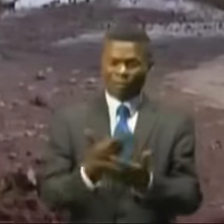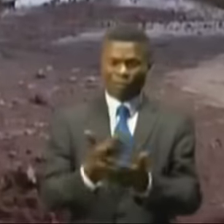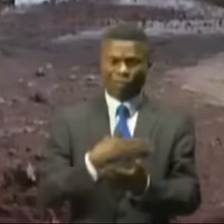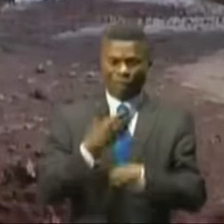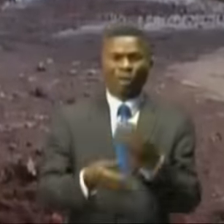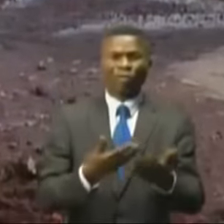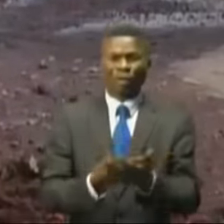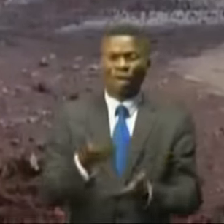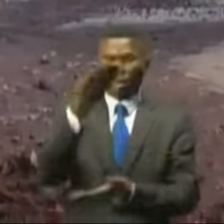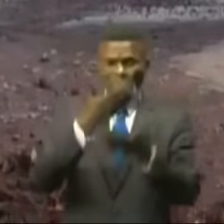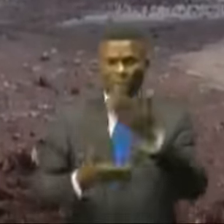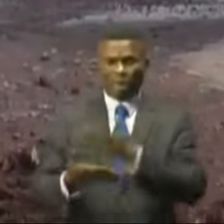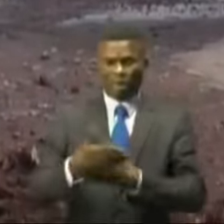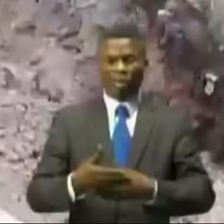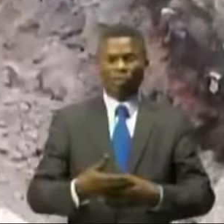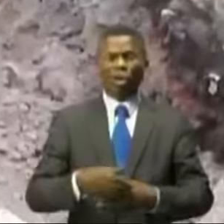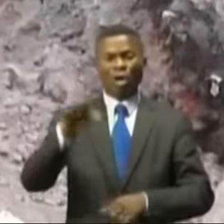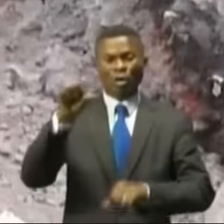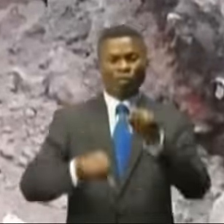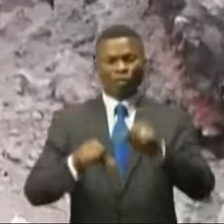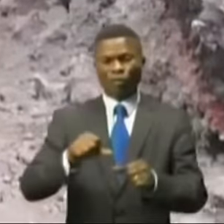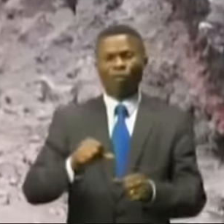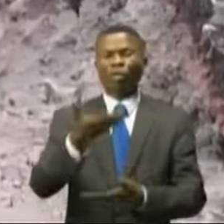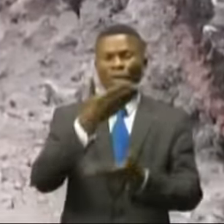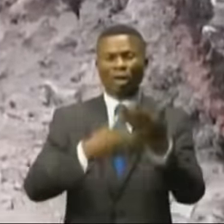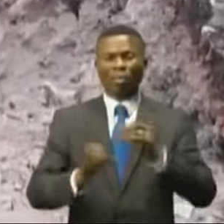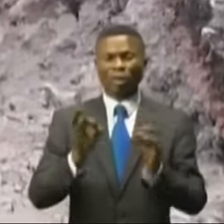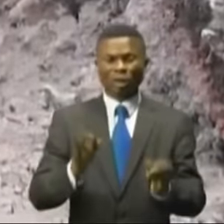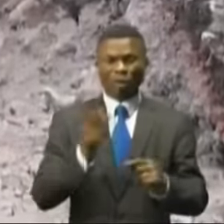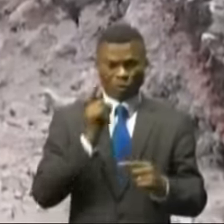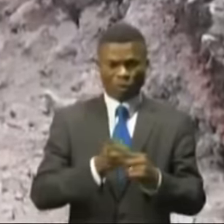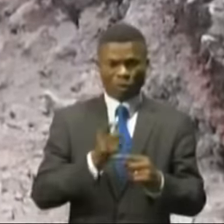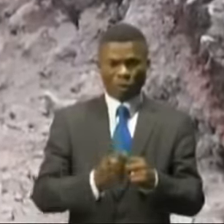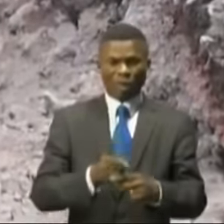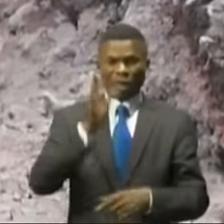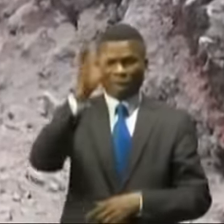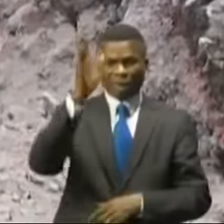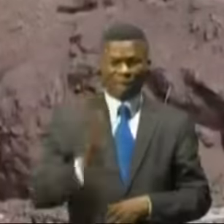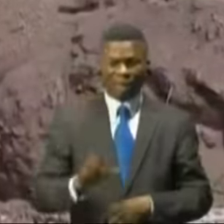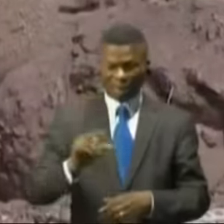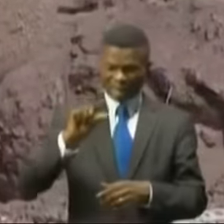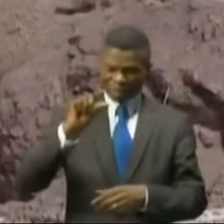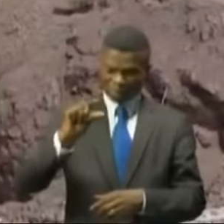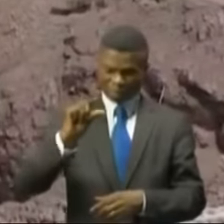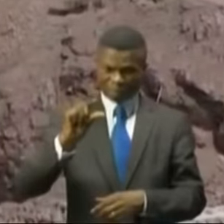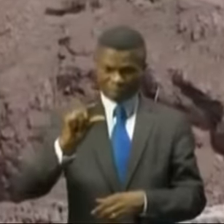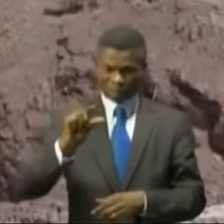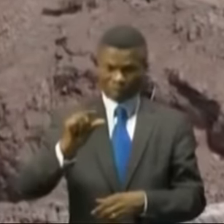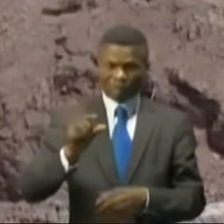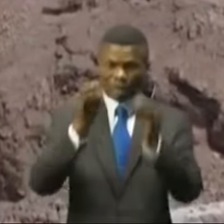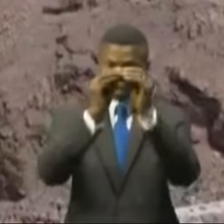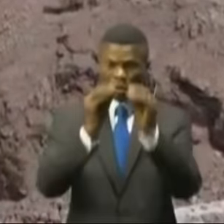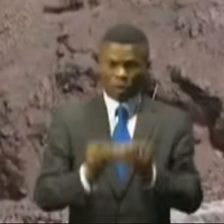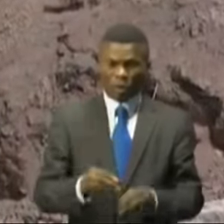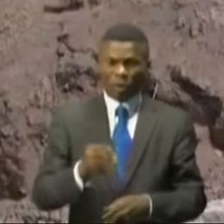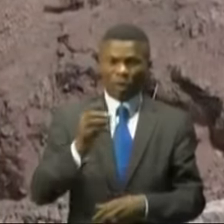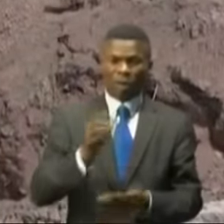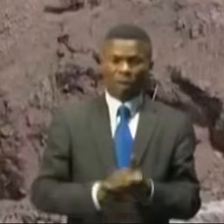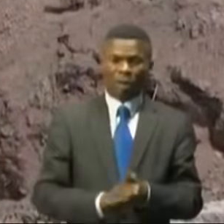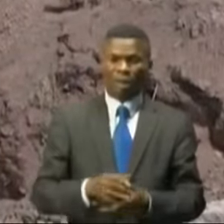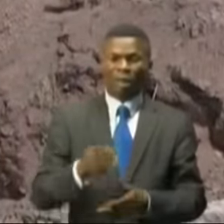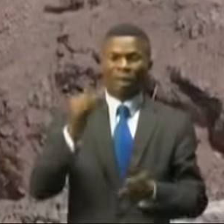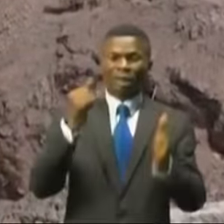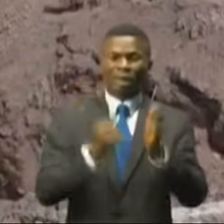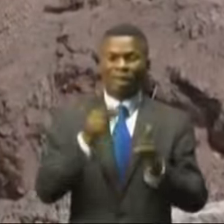au remplacement des mauvais tuyaux par des tuyaux métalliques de 500 mm de diamètre, et dont le coût est estimé à 3,6 millions